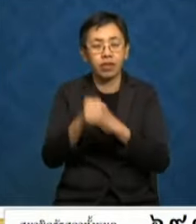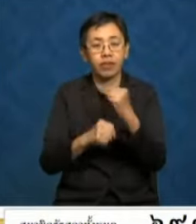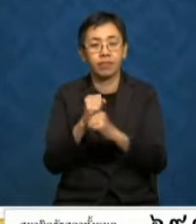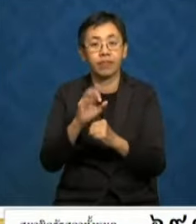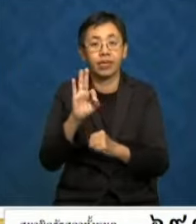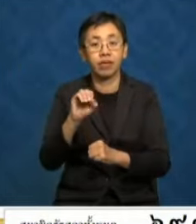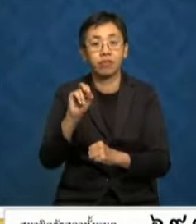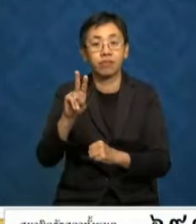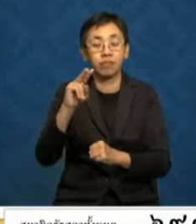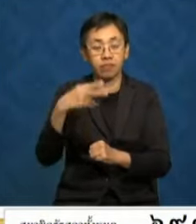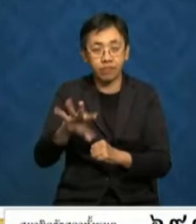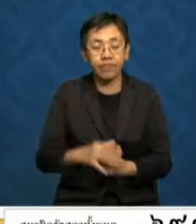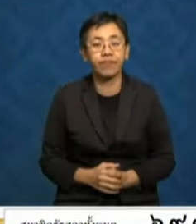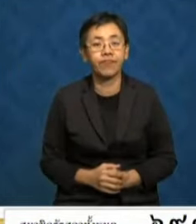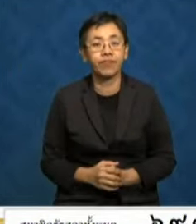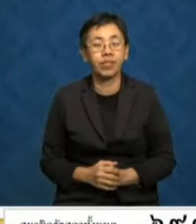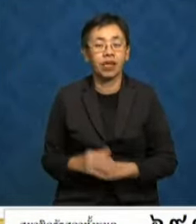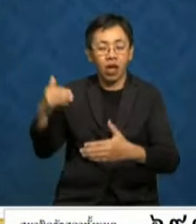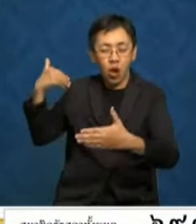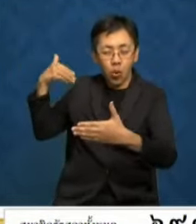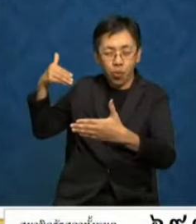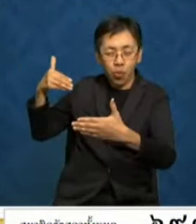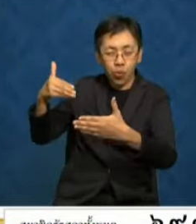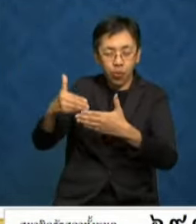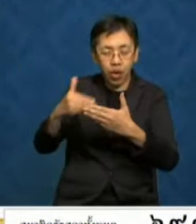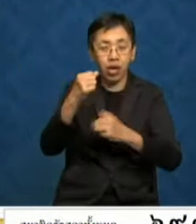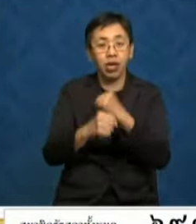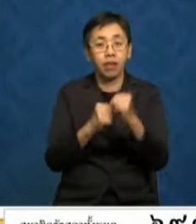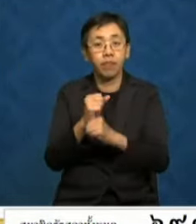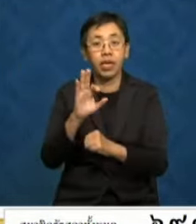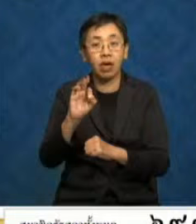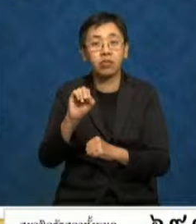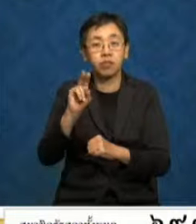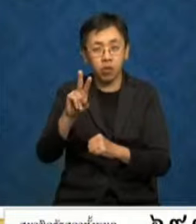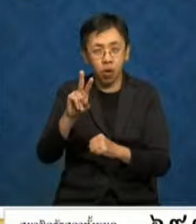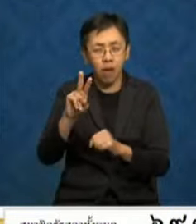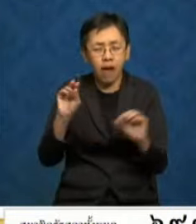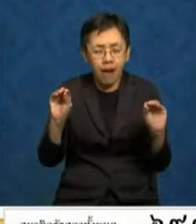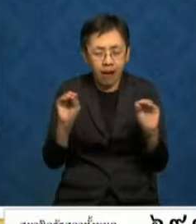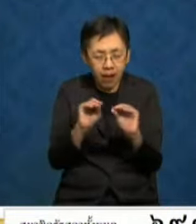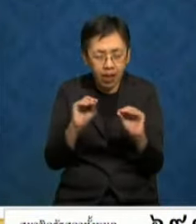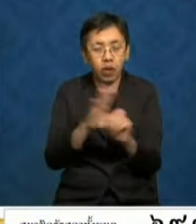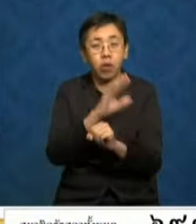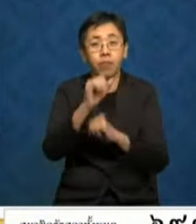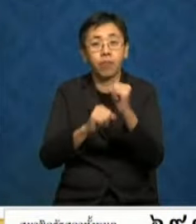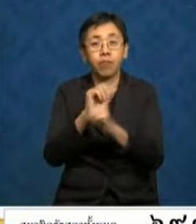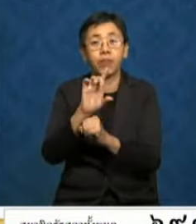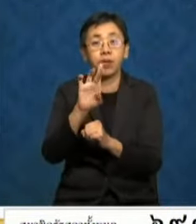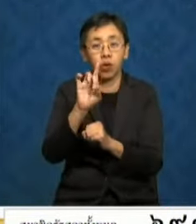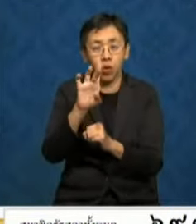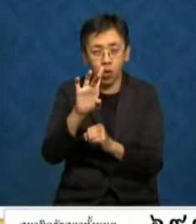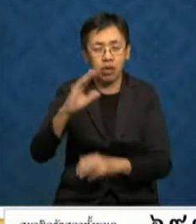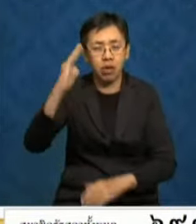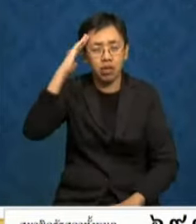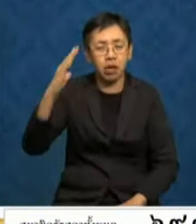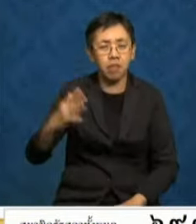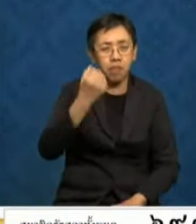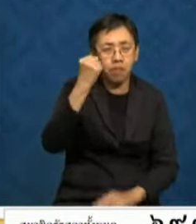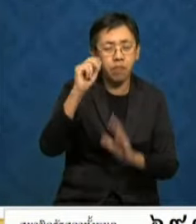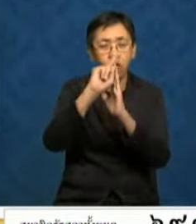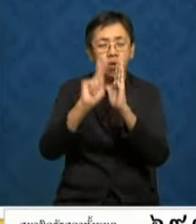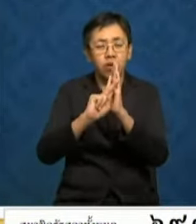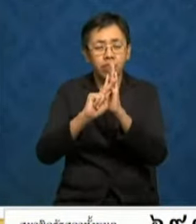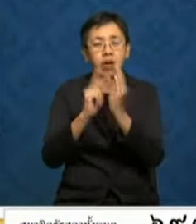แล้วครับเป็นการเดินทางที่ยาวนานเกือบจะถึง1ศตวรรษแล้วมีการก่อรัฐประหารฉีกรัฐธรรมนูญ